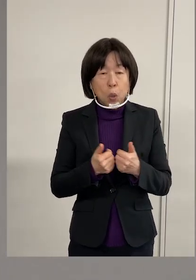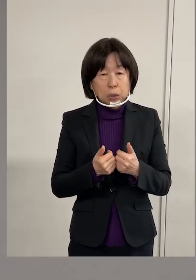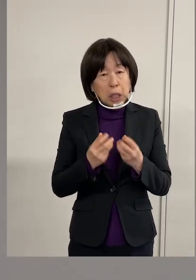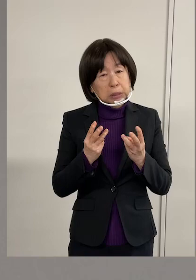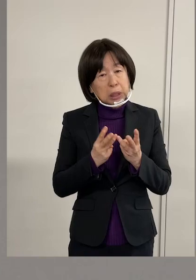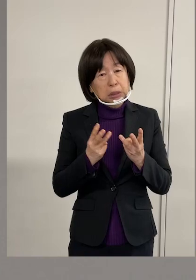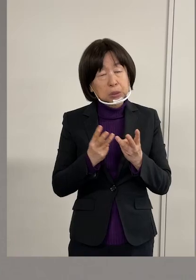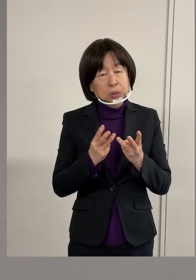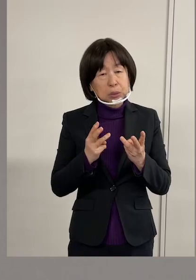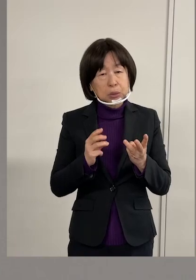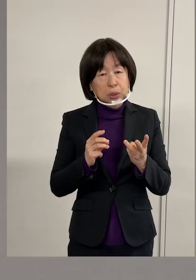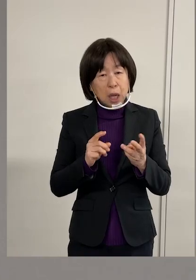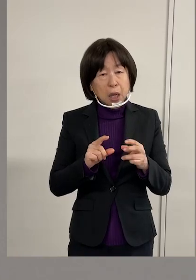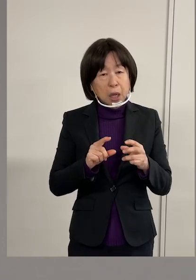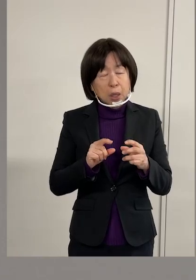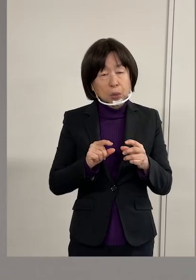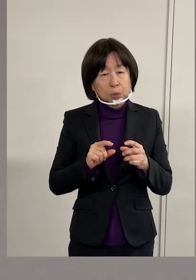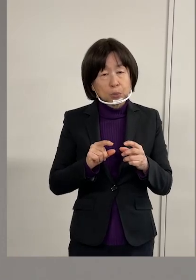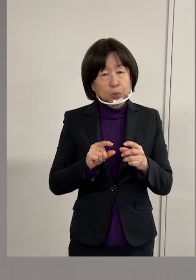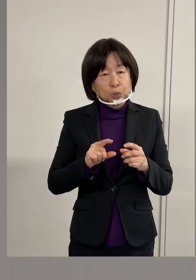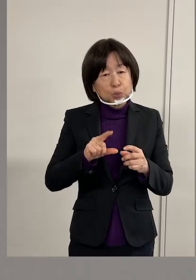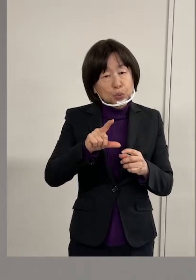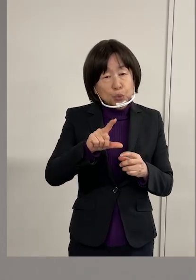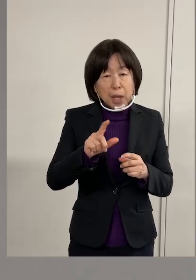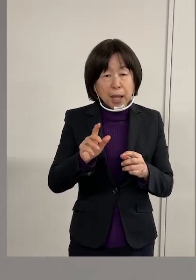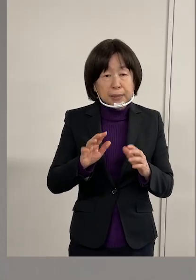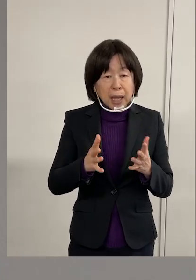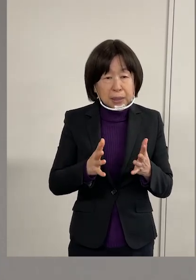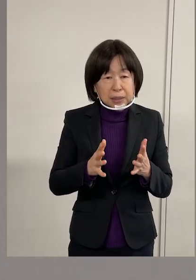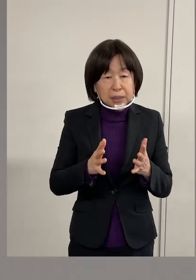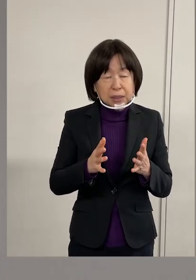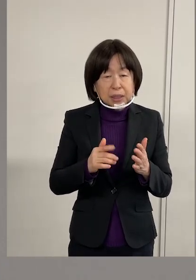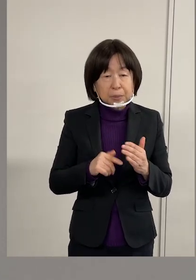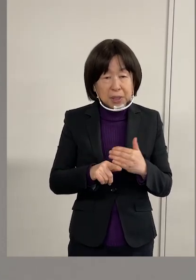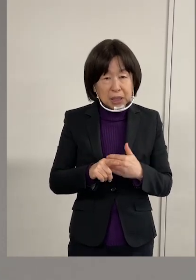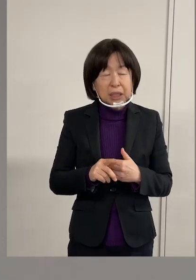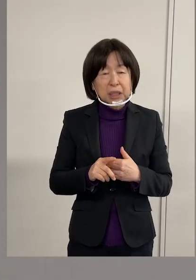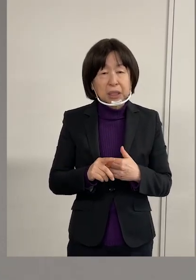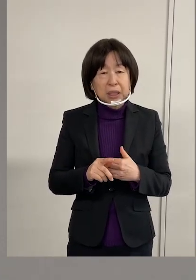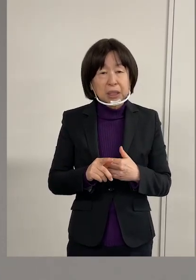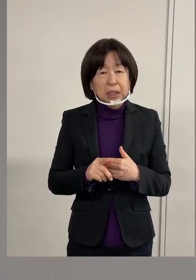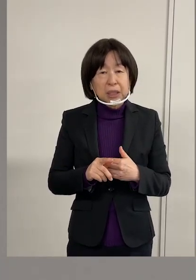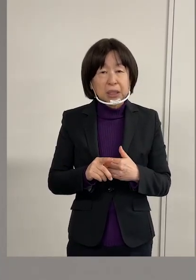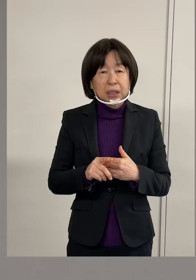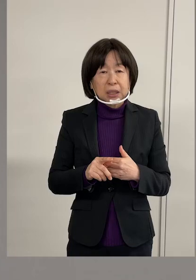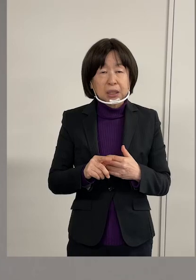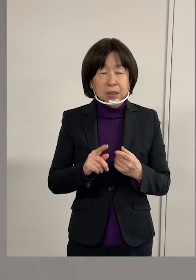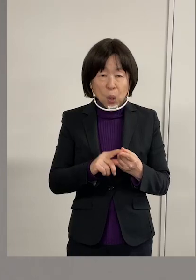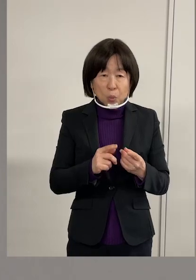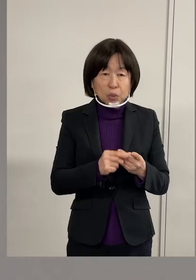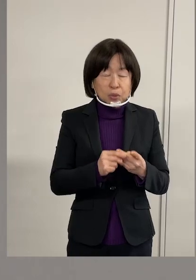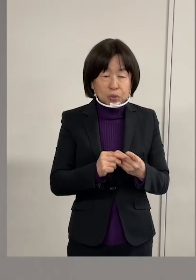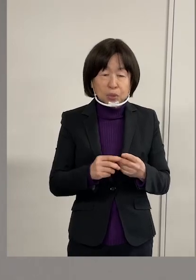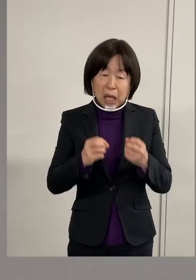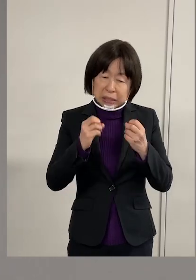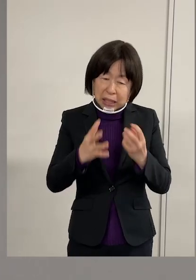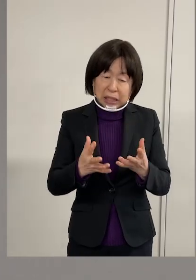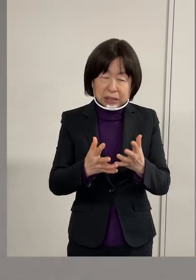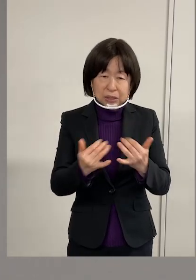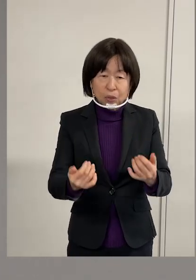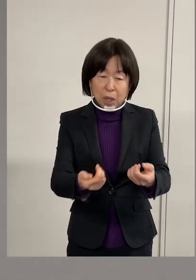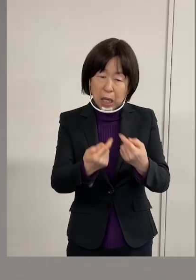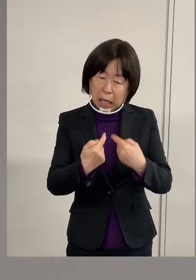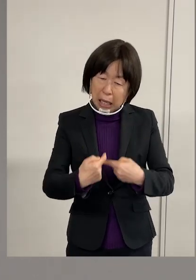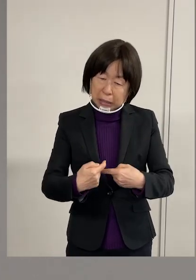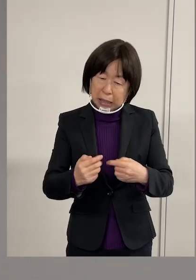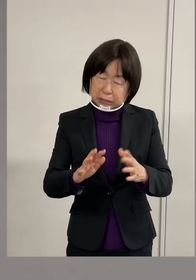と、まあその後ろにまあありますけども、実際に新しい人がなかなか入ってこないということについてですね、どの